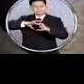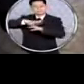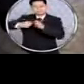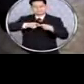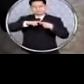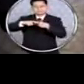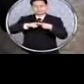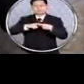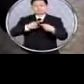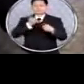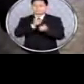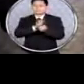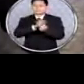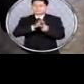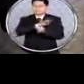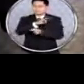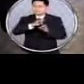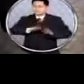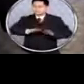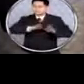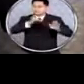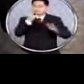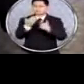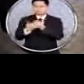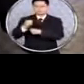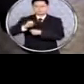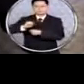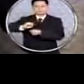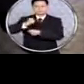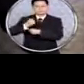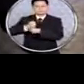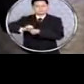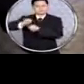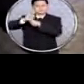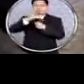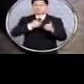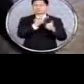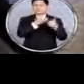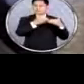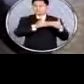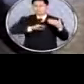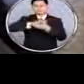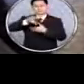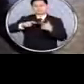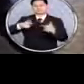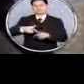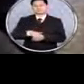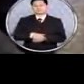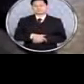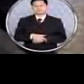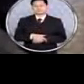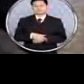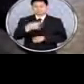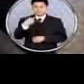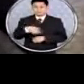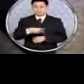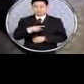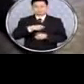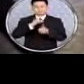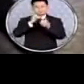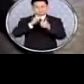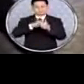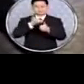让我们的经济发展创造我们的就业机会，而不是创造在大陆或其他的地方。另外我们也要让年